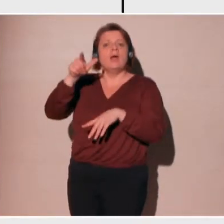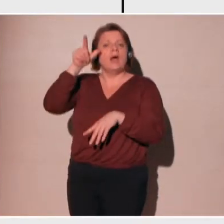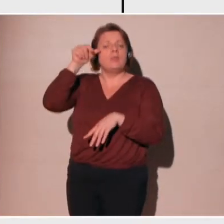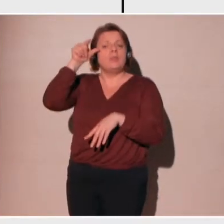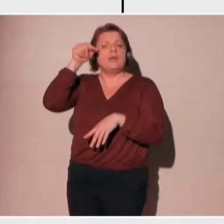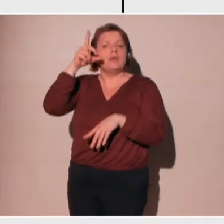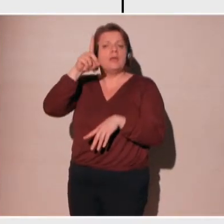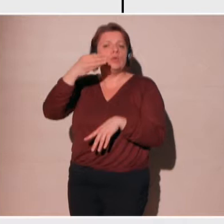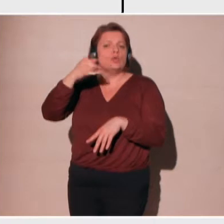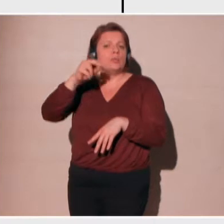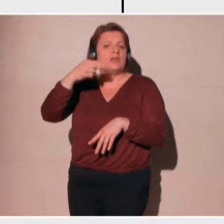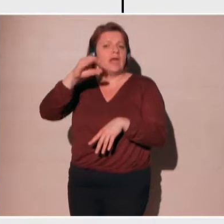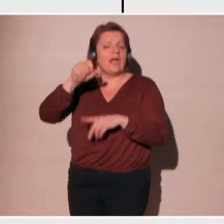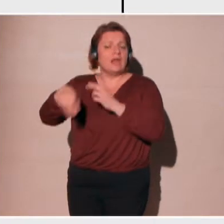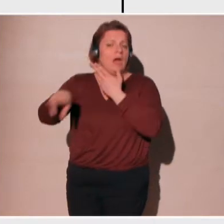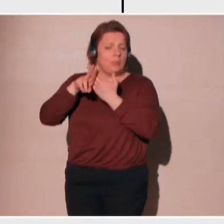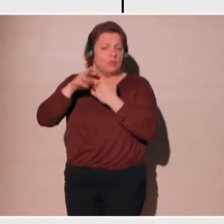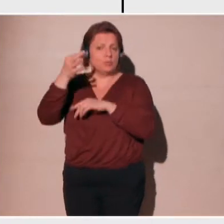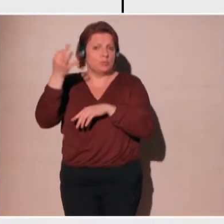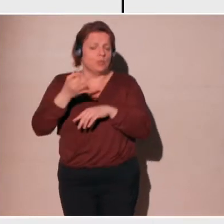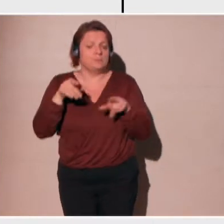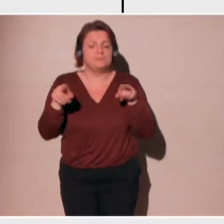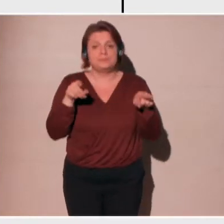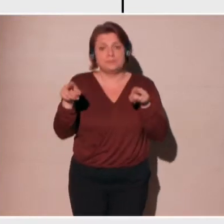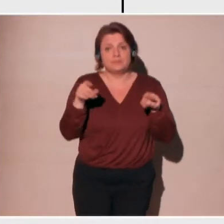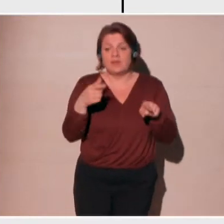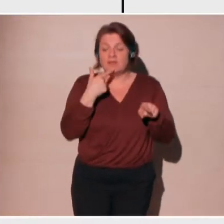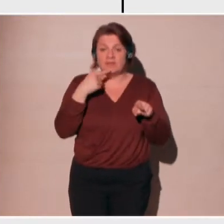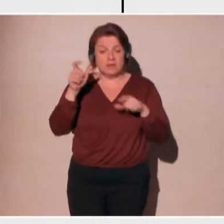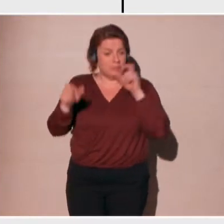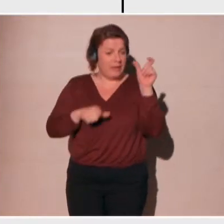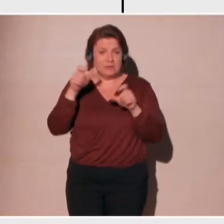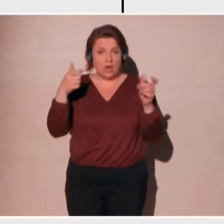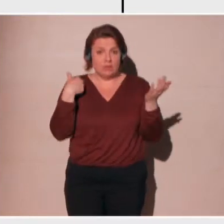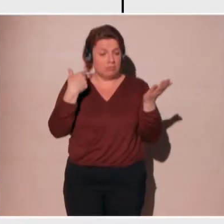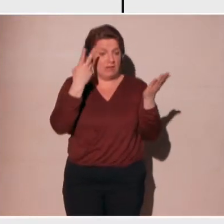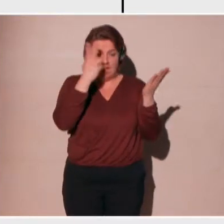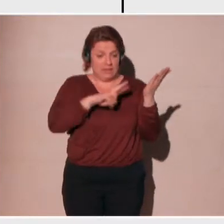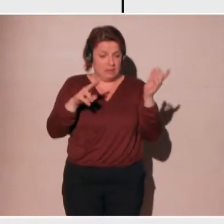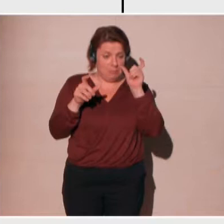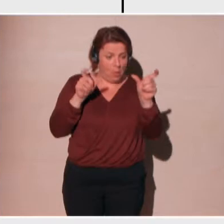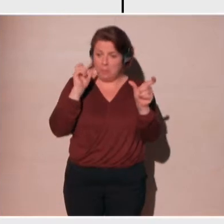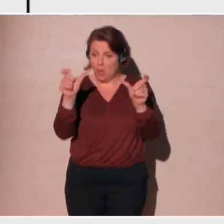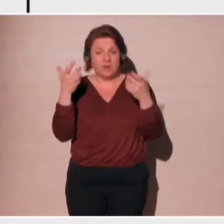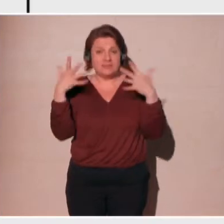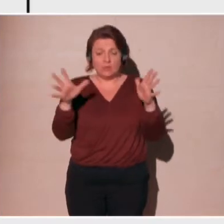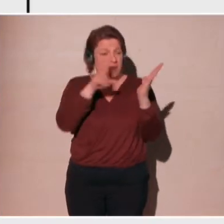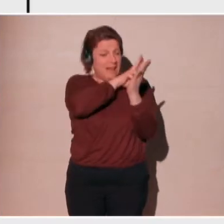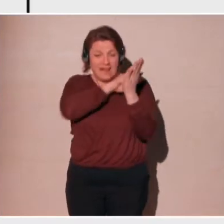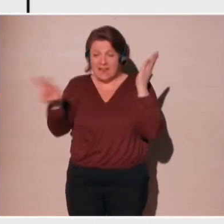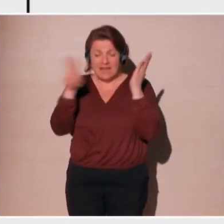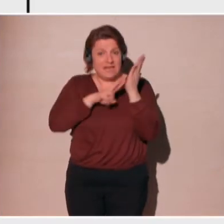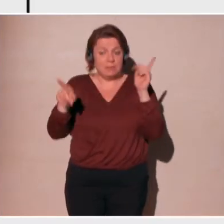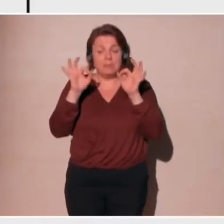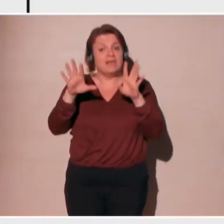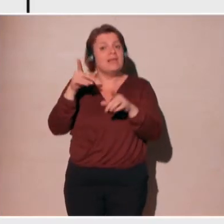comme l'intelligence artificielle, en fait. Ce sont des gens qui lisent les mots-clés et qui parlent en mots-clés et qui ne comprennent donc que les mots-clés. C'est quand